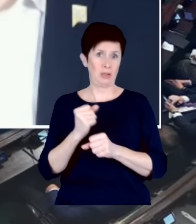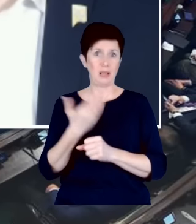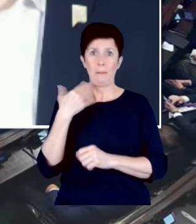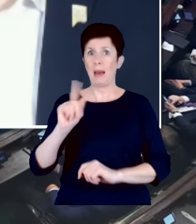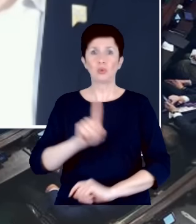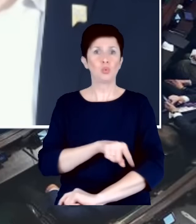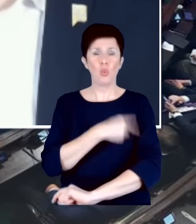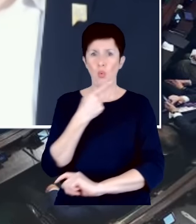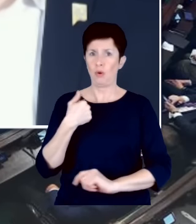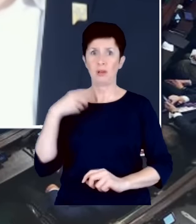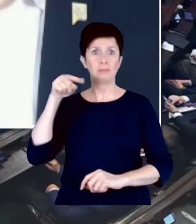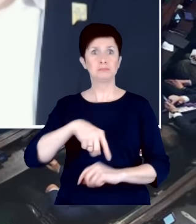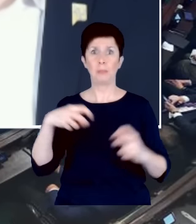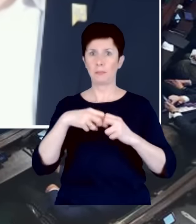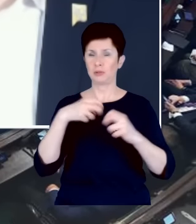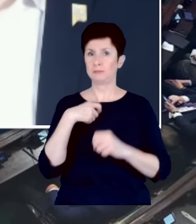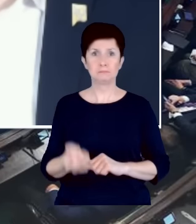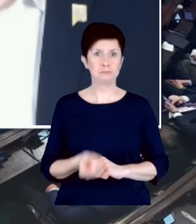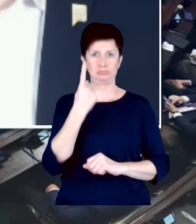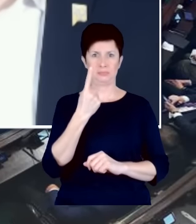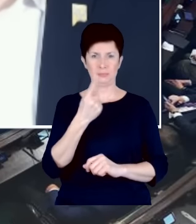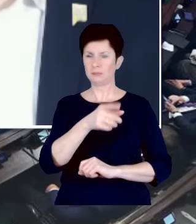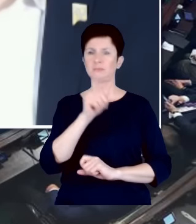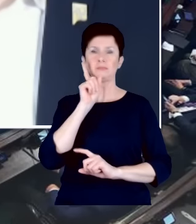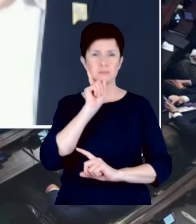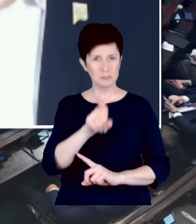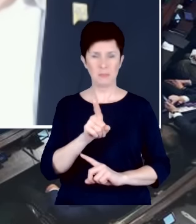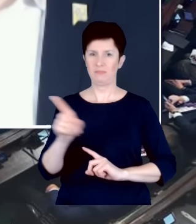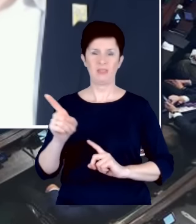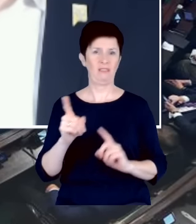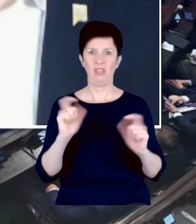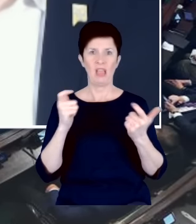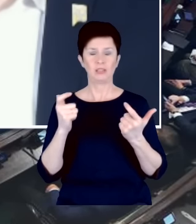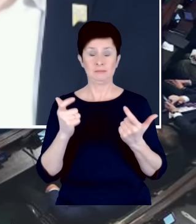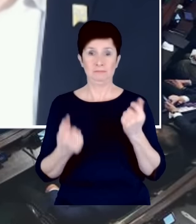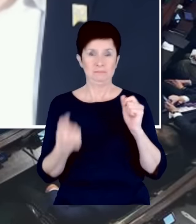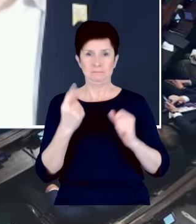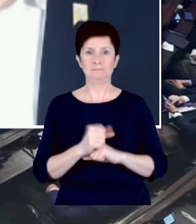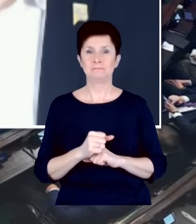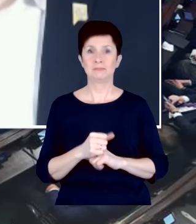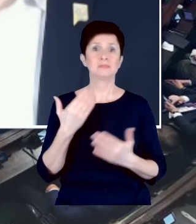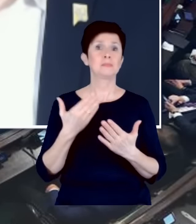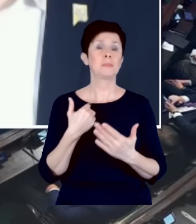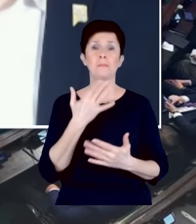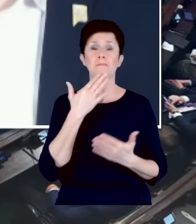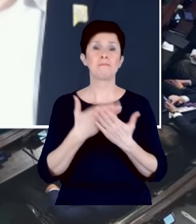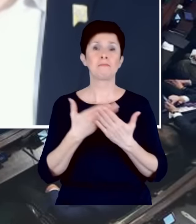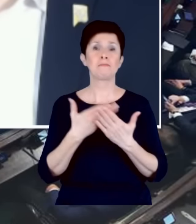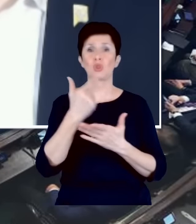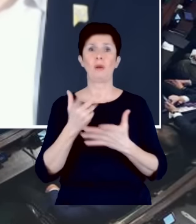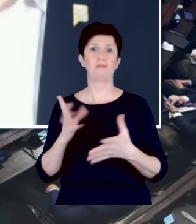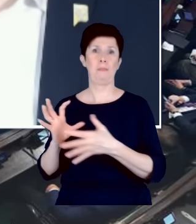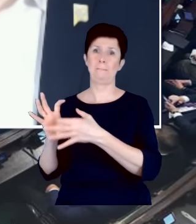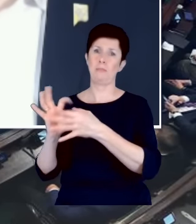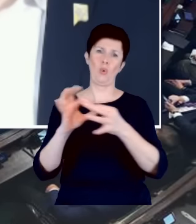jeszcze nie widziałem. A więc jest to wydarzenie absolutnie historyczne. Po pierwsze, tak jak mówiłem, dlatego że połączyło wszystkich bez względu na